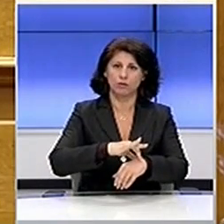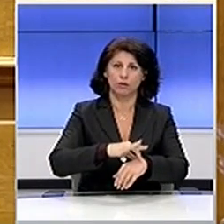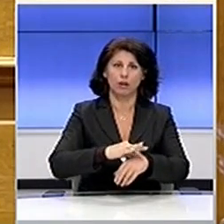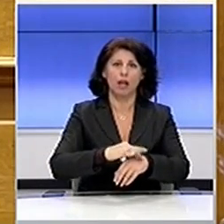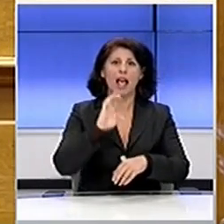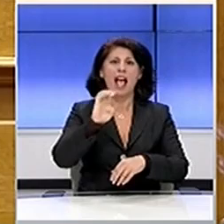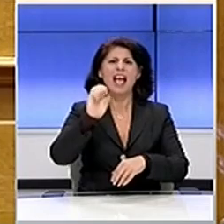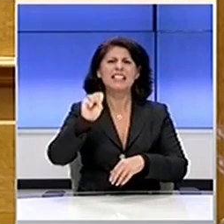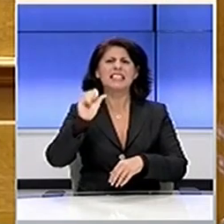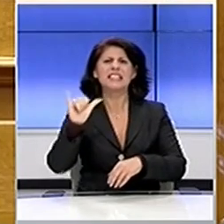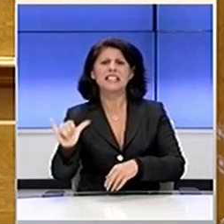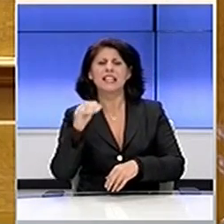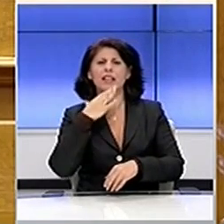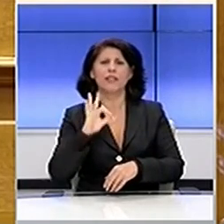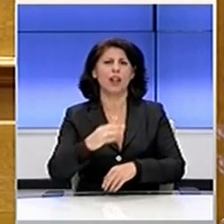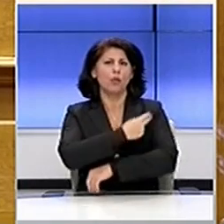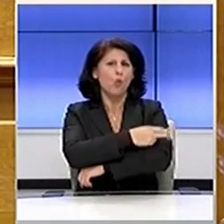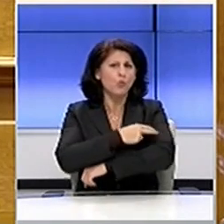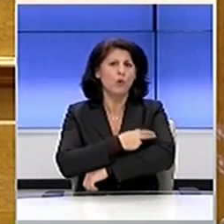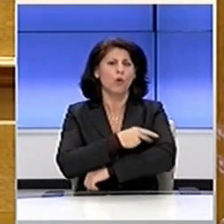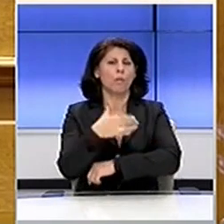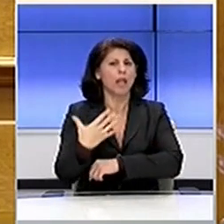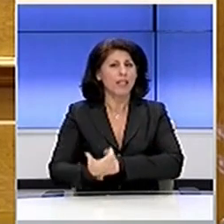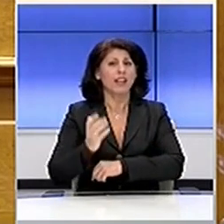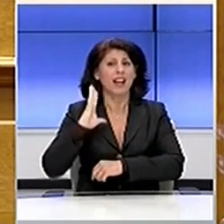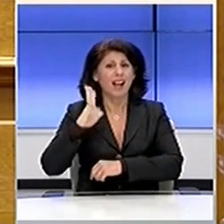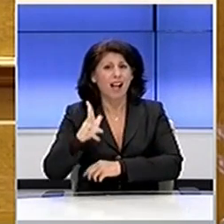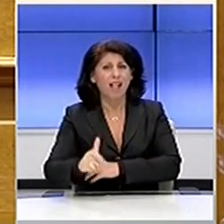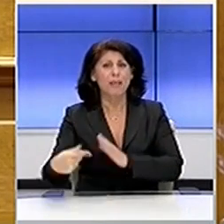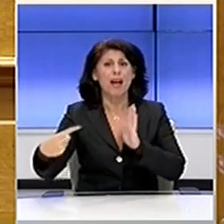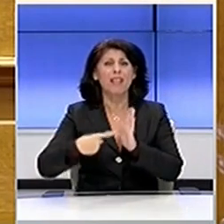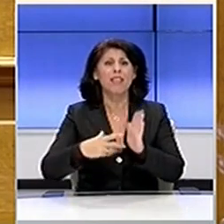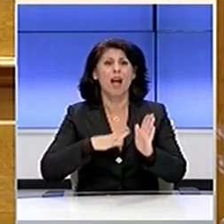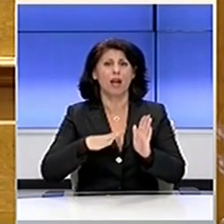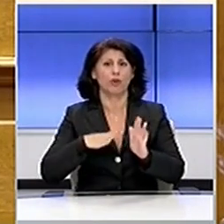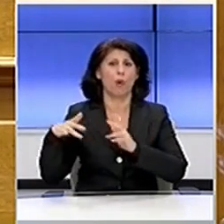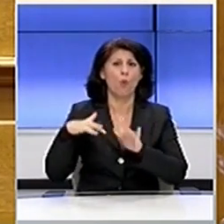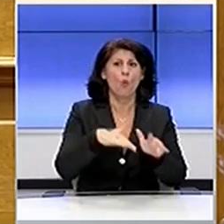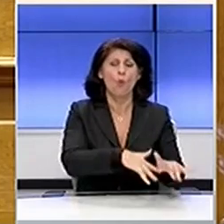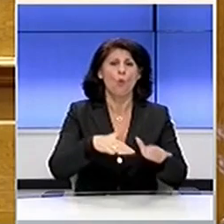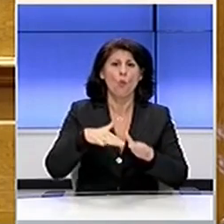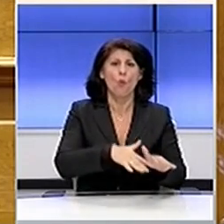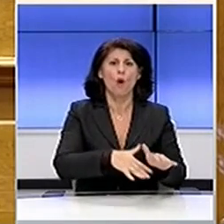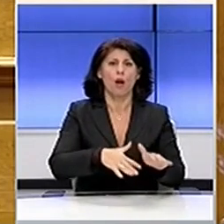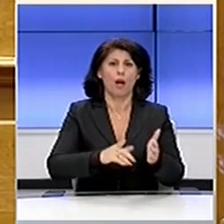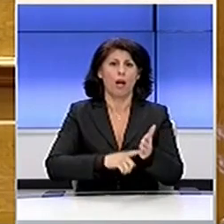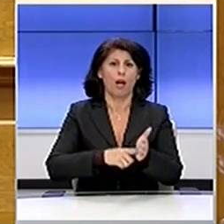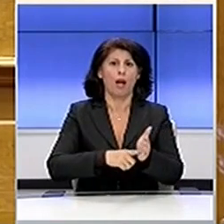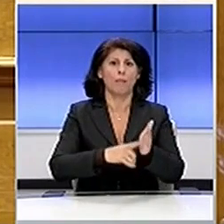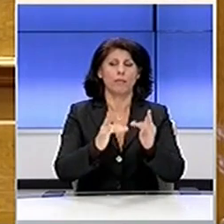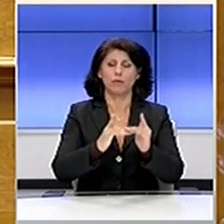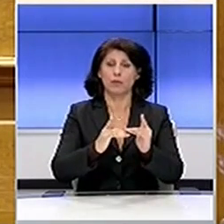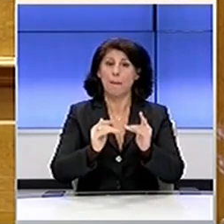δεχόταν κάθε μέρα παραπάνω από 1.000 ασθενείς, των οποίων μπορεί παραπάνω από τους 100